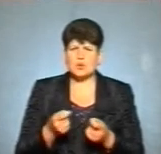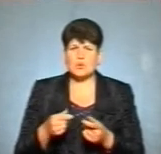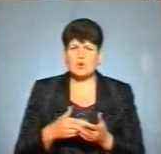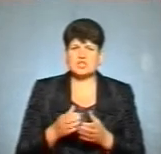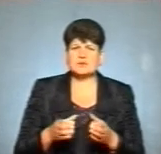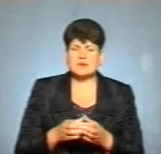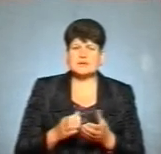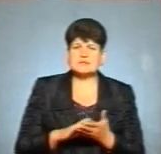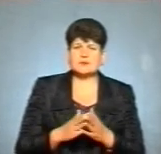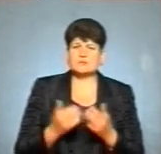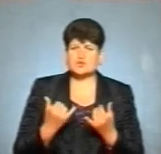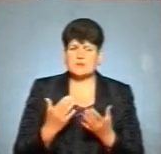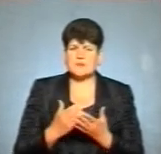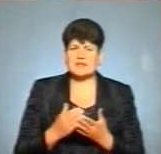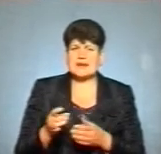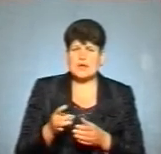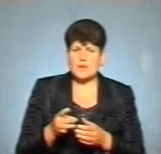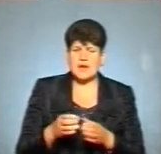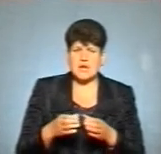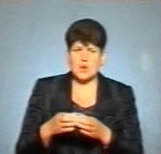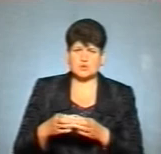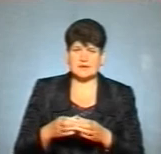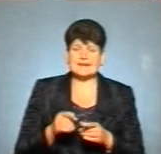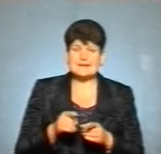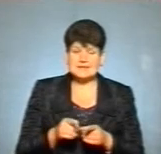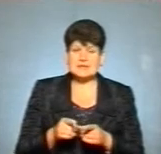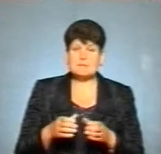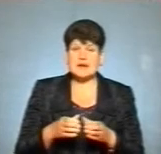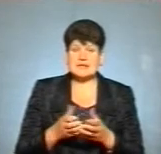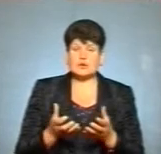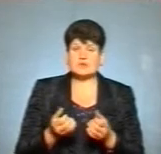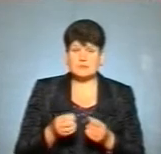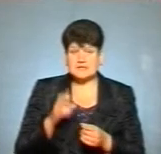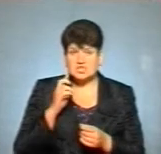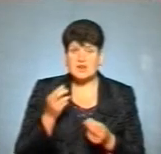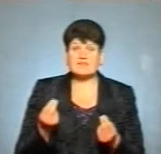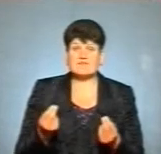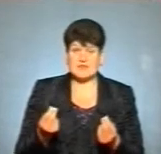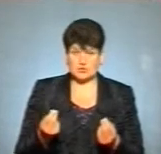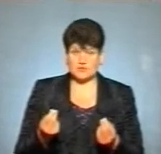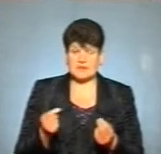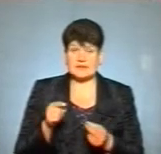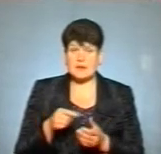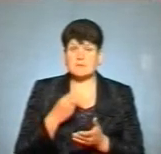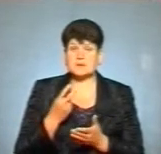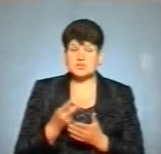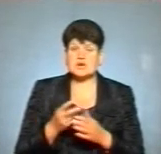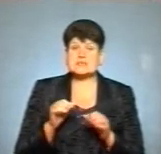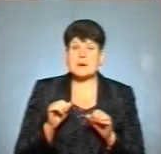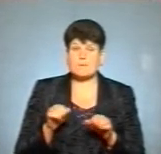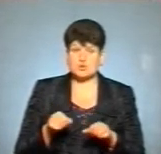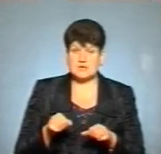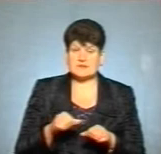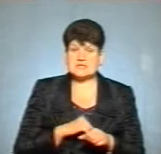на сьогодні мають регіональні осередки. Хоча навіть ті парламентські партії, які отримують державне фінансування, там передбачається можливість